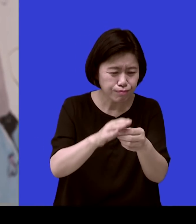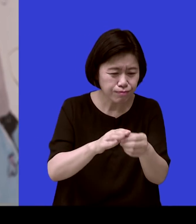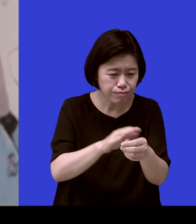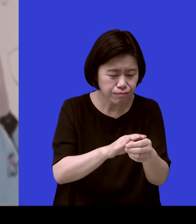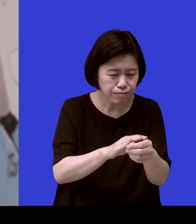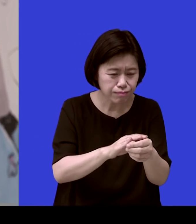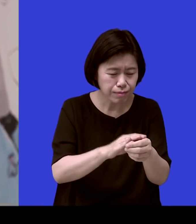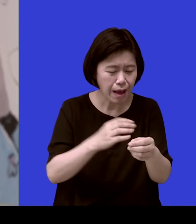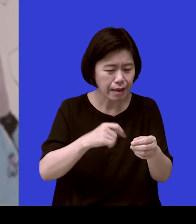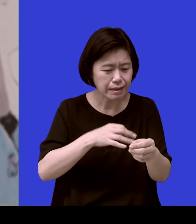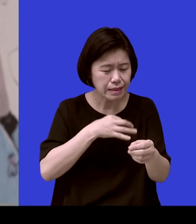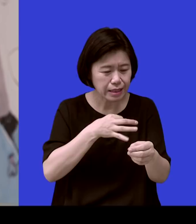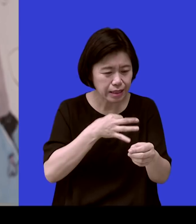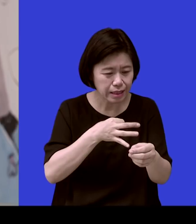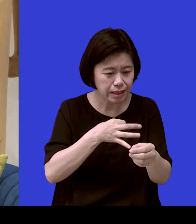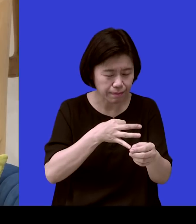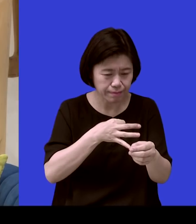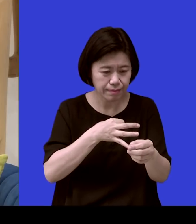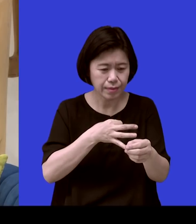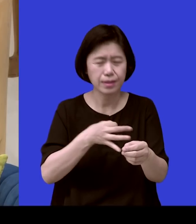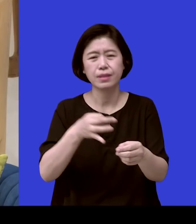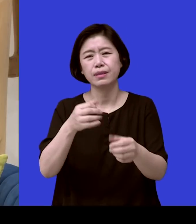나중에 들어보니까 이제 남편이